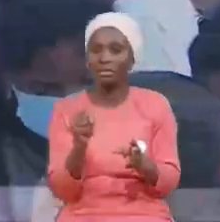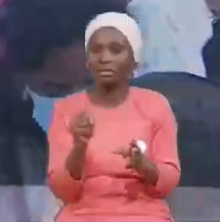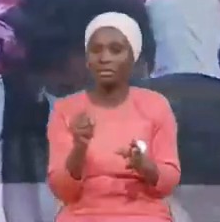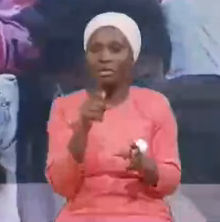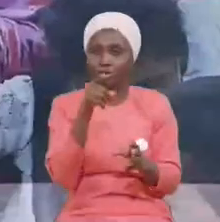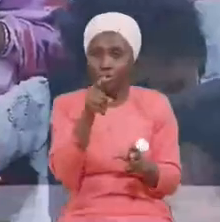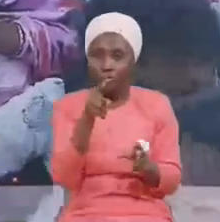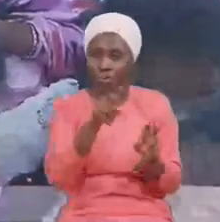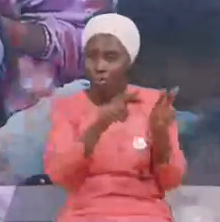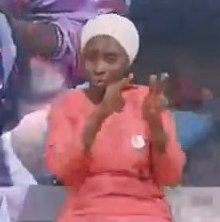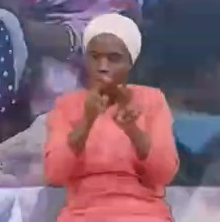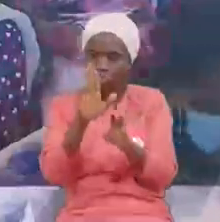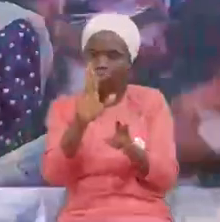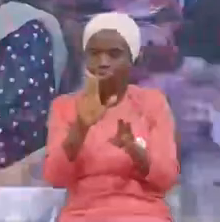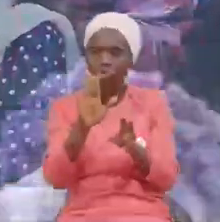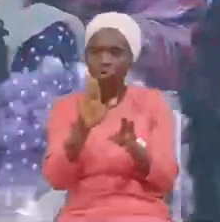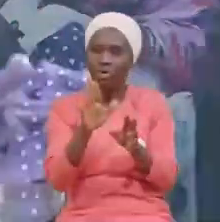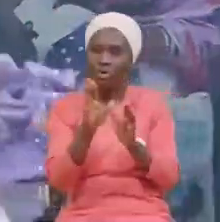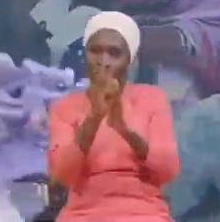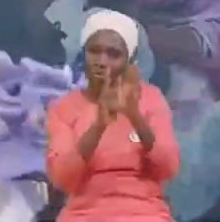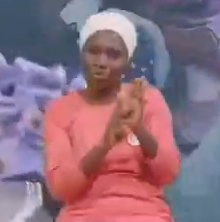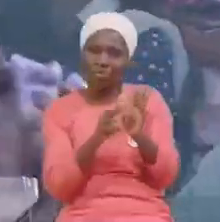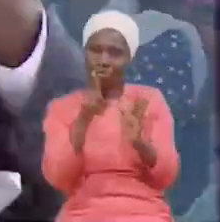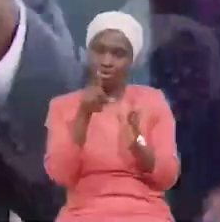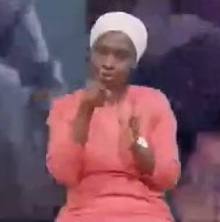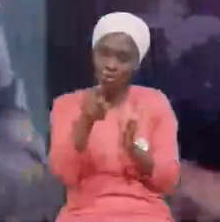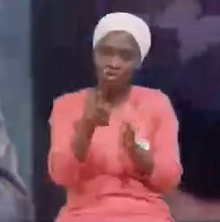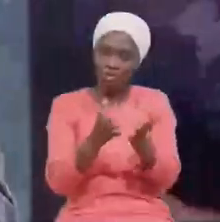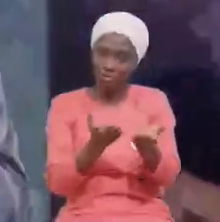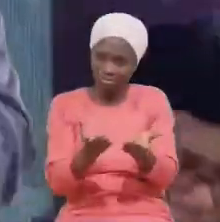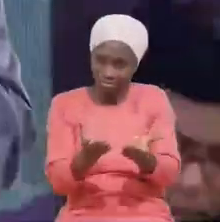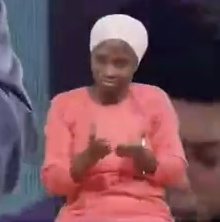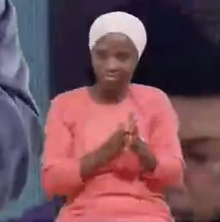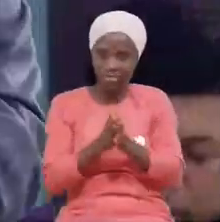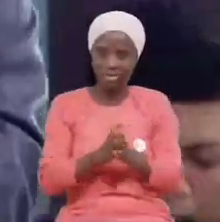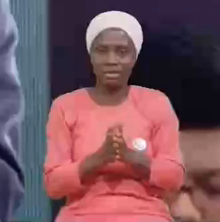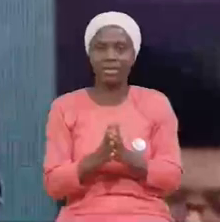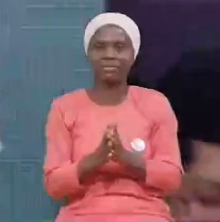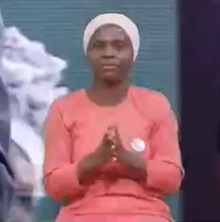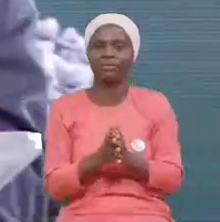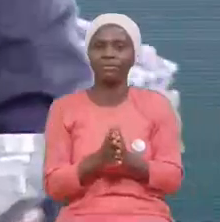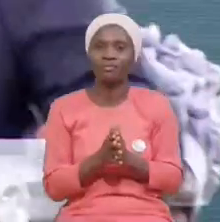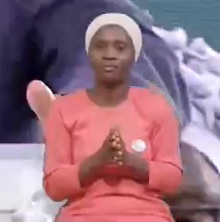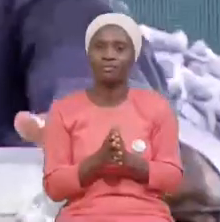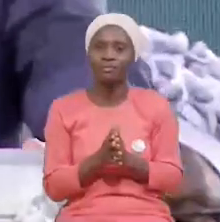volonté. Dieu nous a tellement créé et nous avons une volonté.